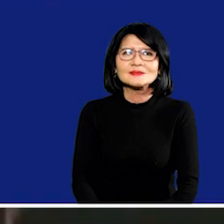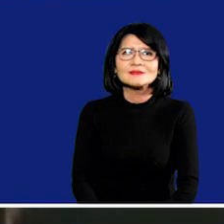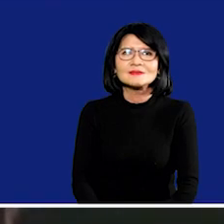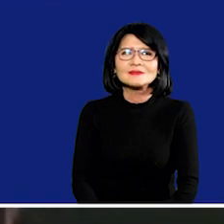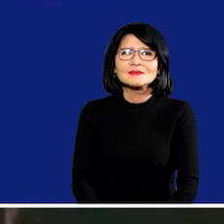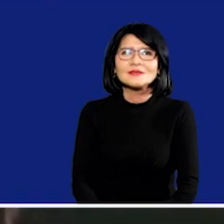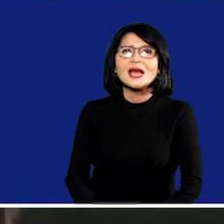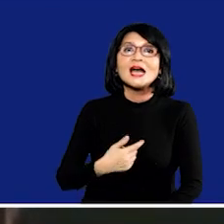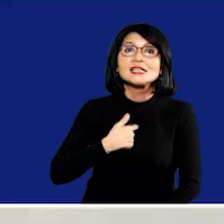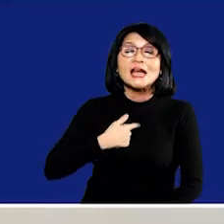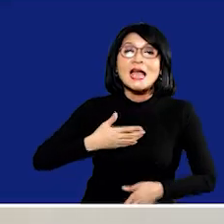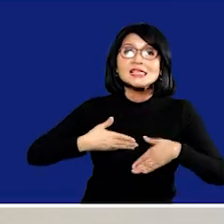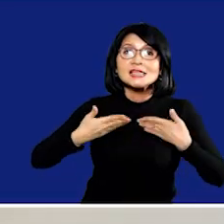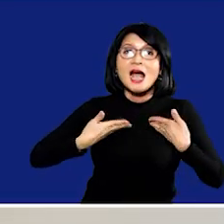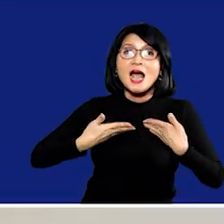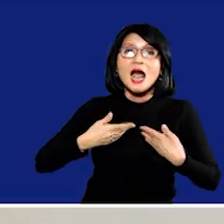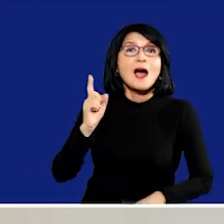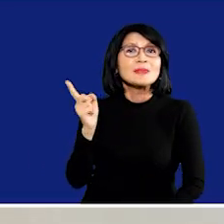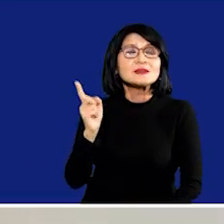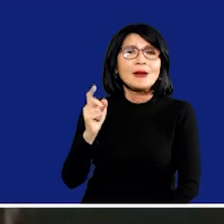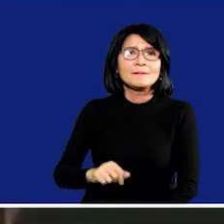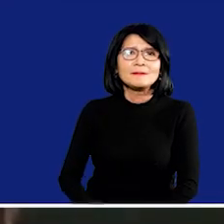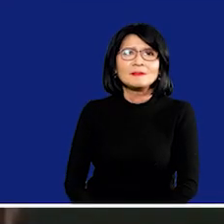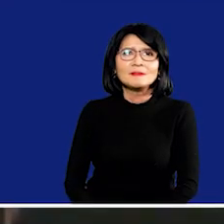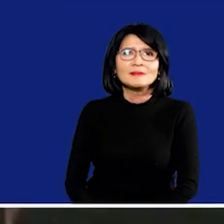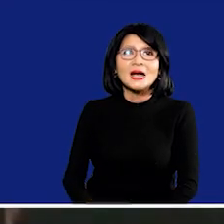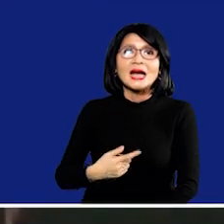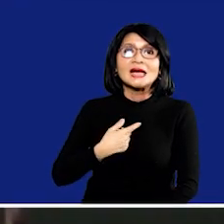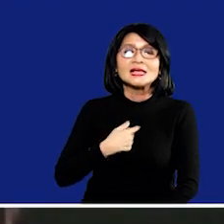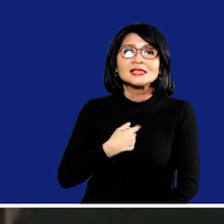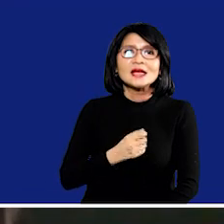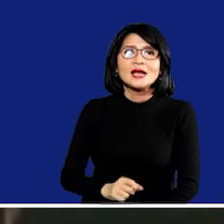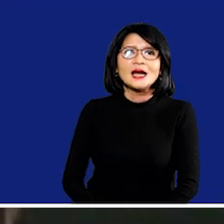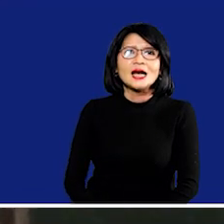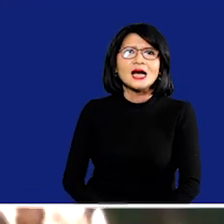Saya senang karena baru pertama kali.